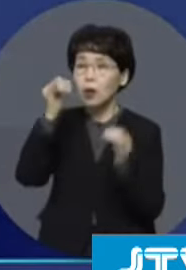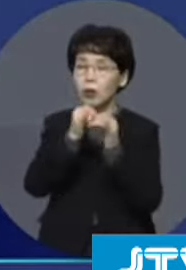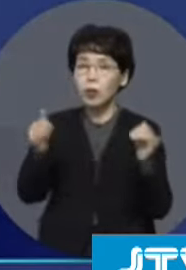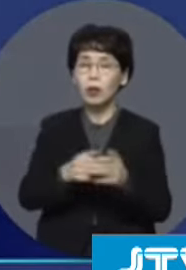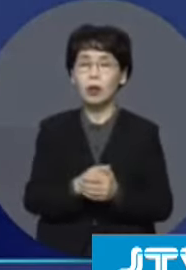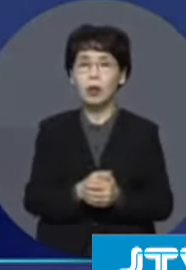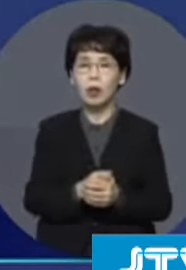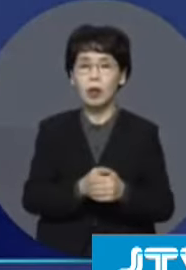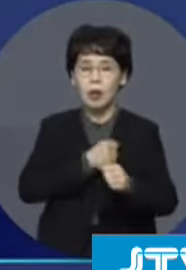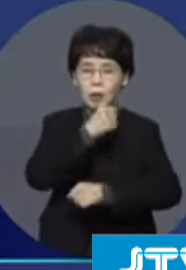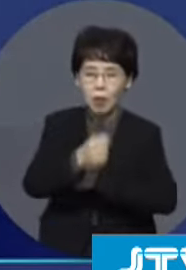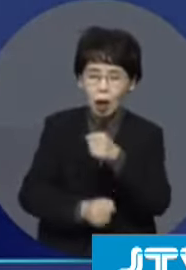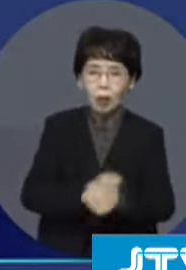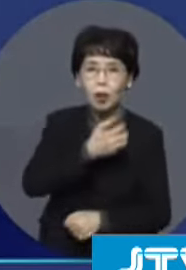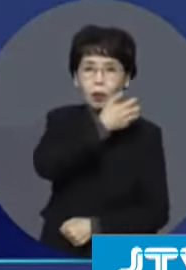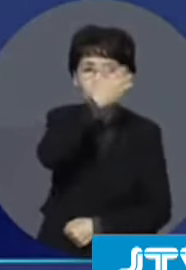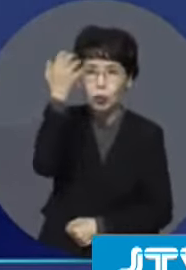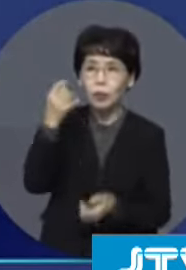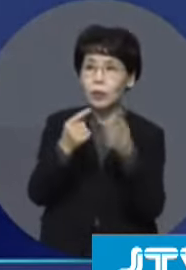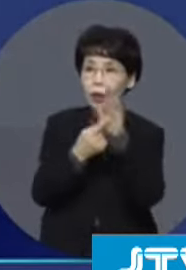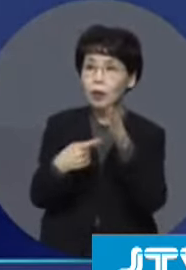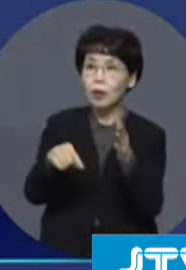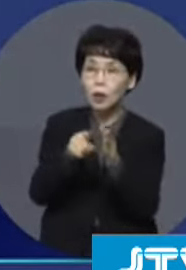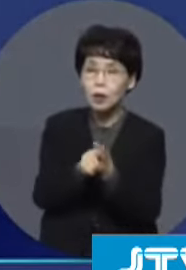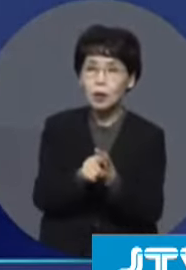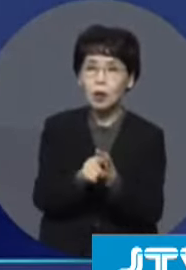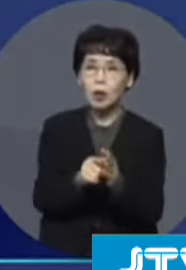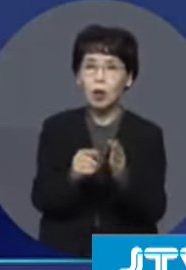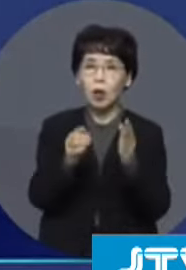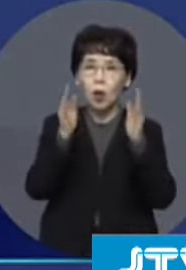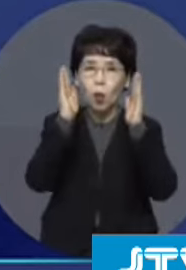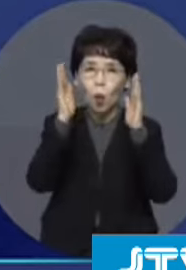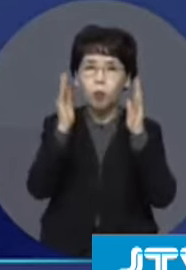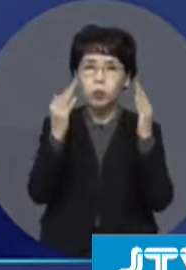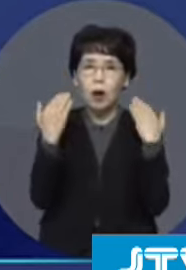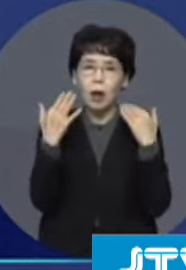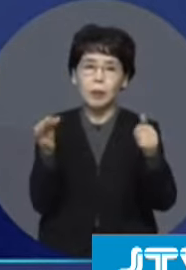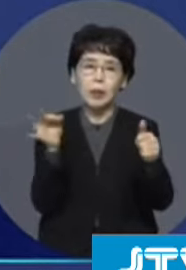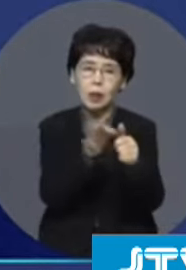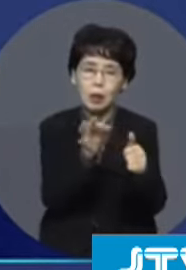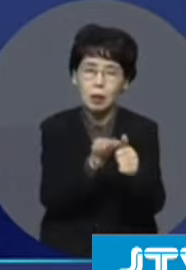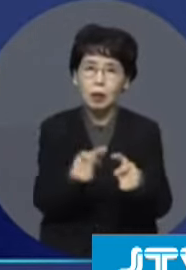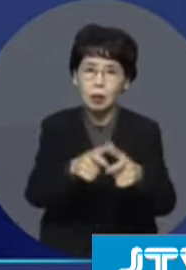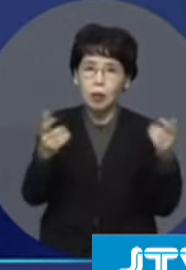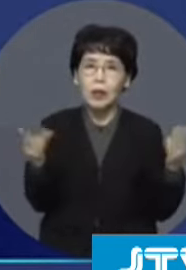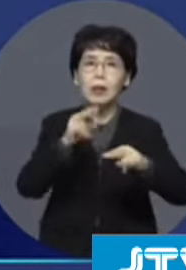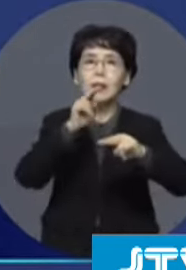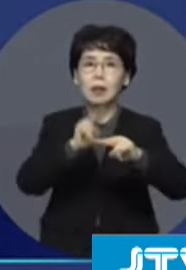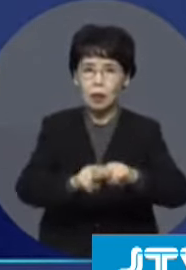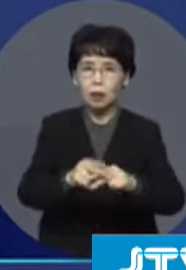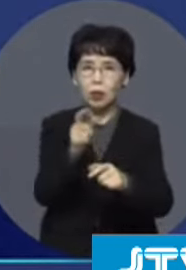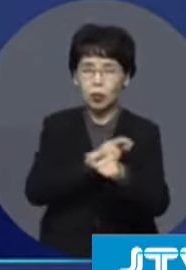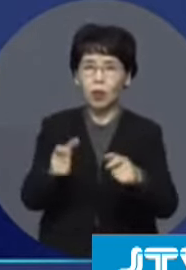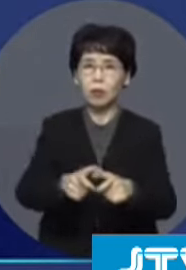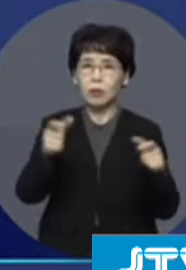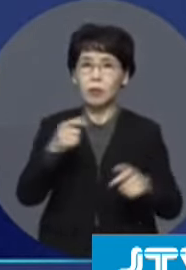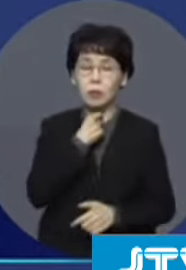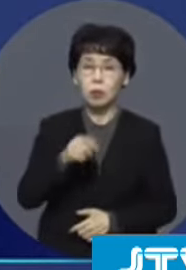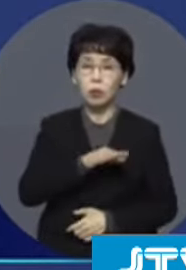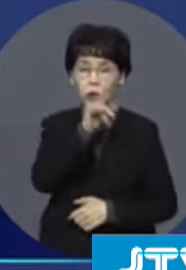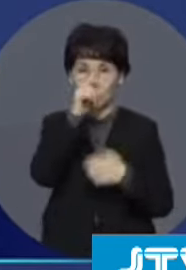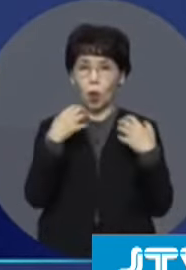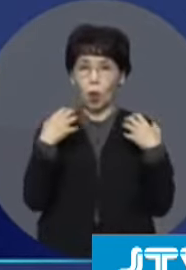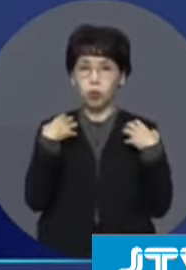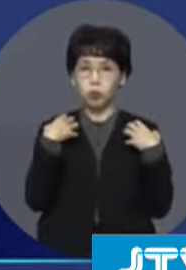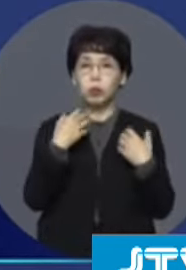마음껏 꿈을 펼칠 수 있도록 장학금도 확대하고 일자리도 늘리겠습니다. 우리